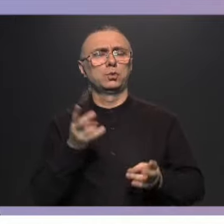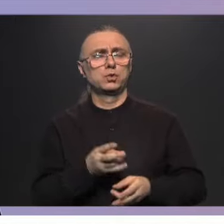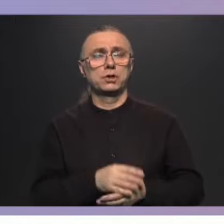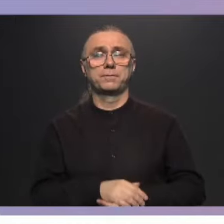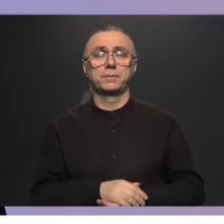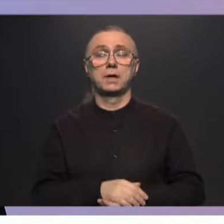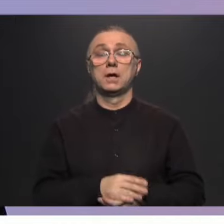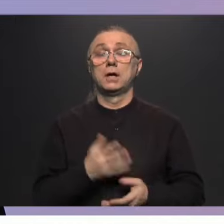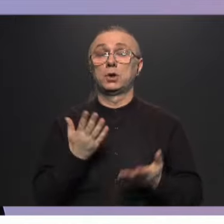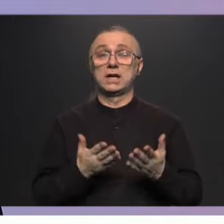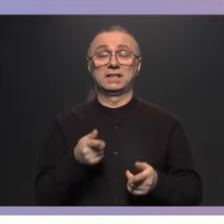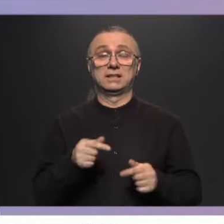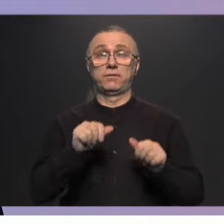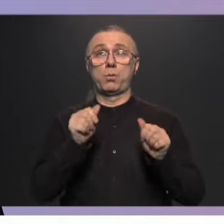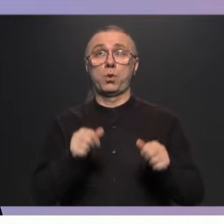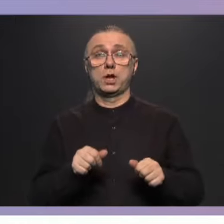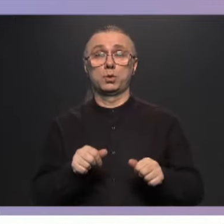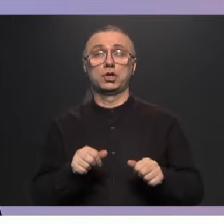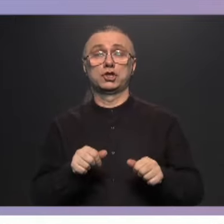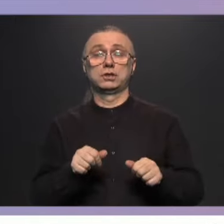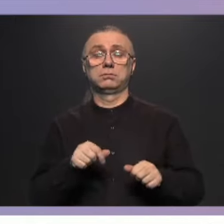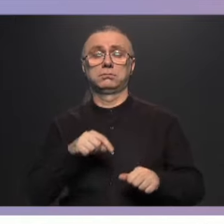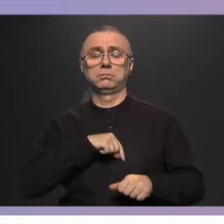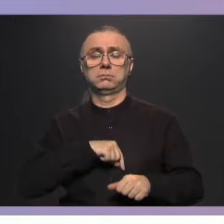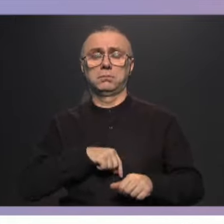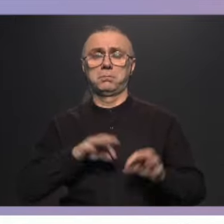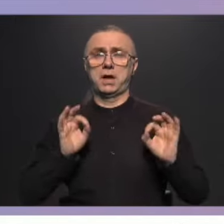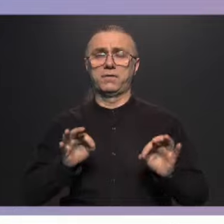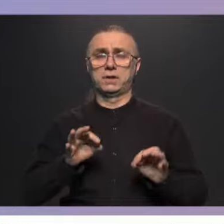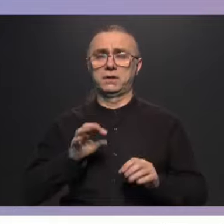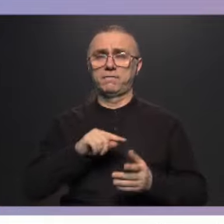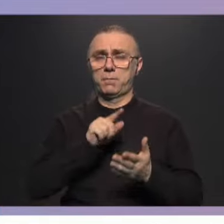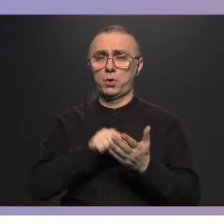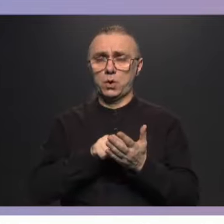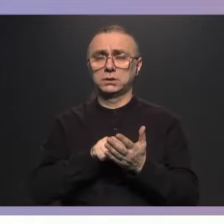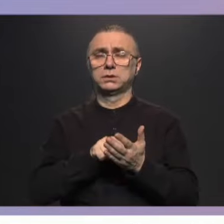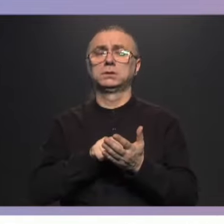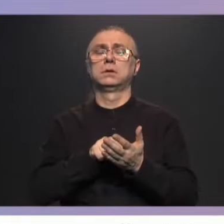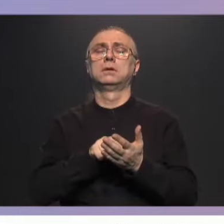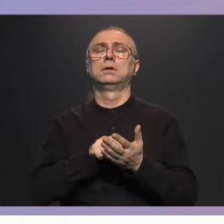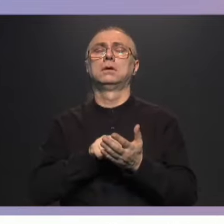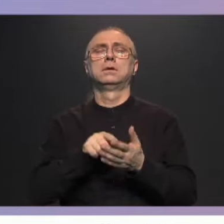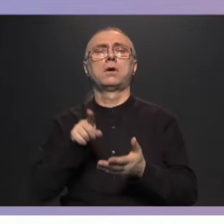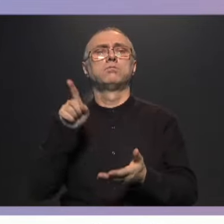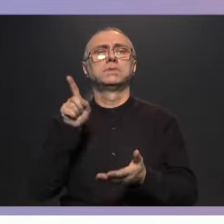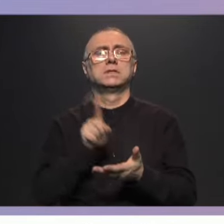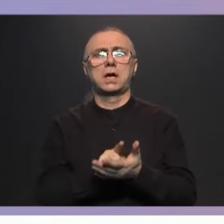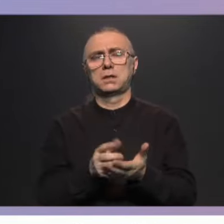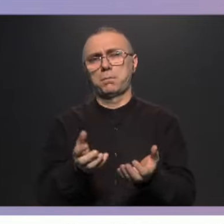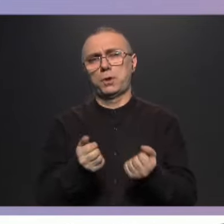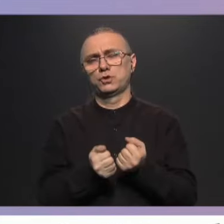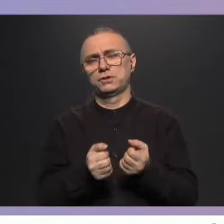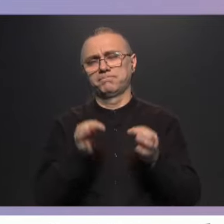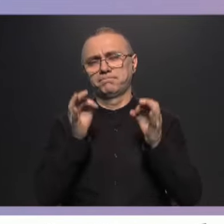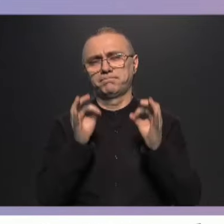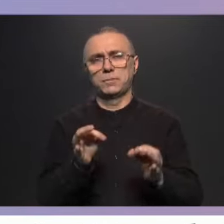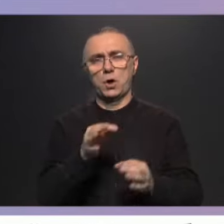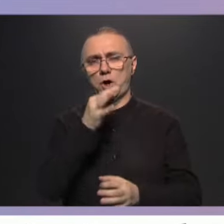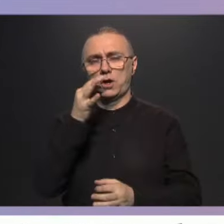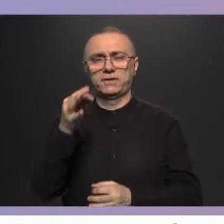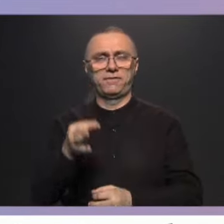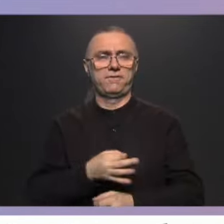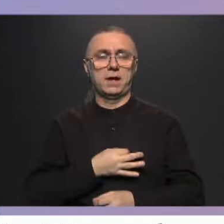сформулируешь правильный вопрос, ты обязательно получишь правильный ответ из Евангелия, из посланий апостолов,